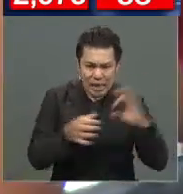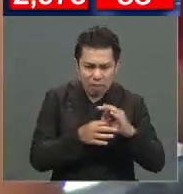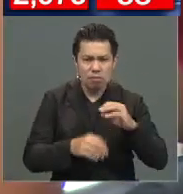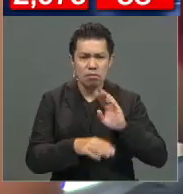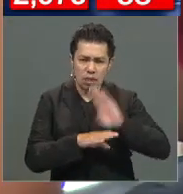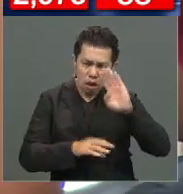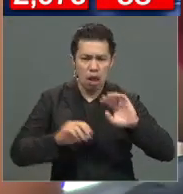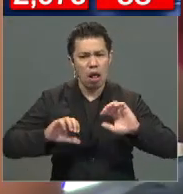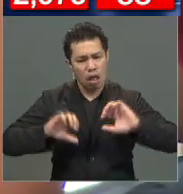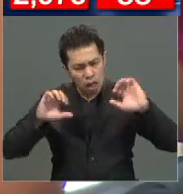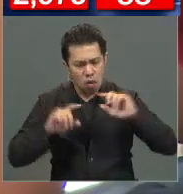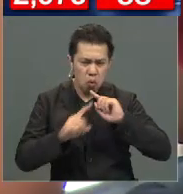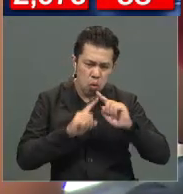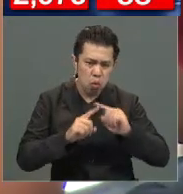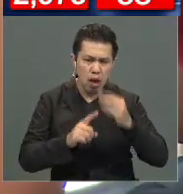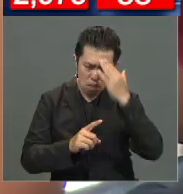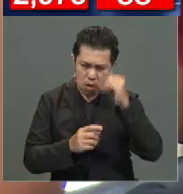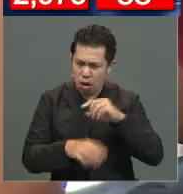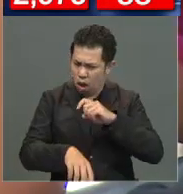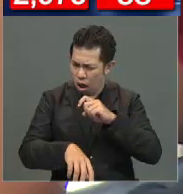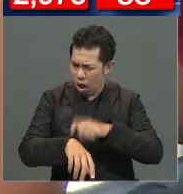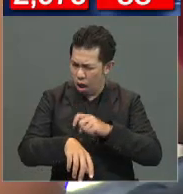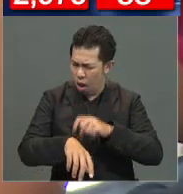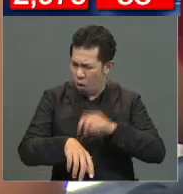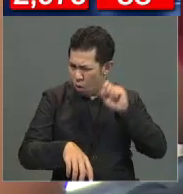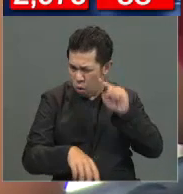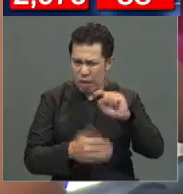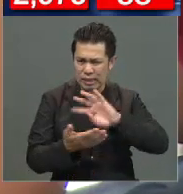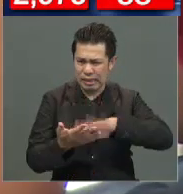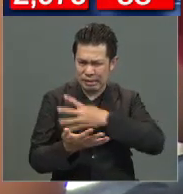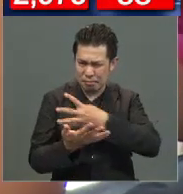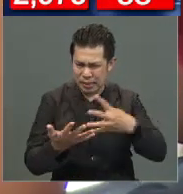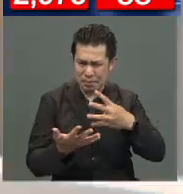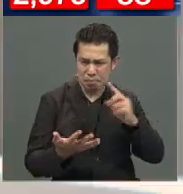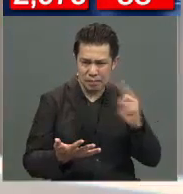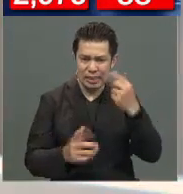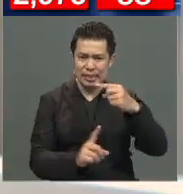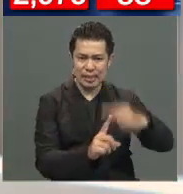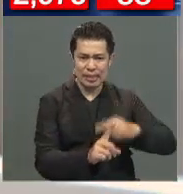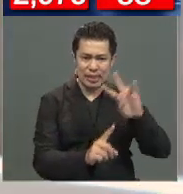ฐและเอกชนเร่งออกมาตรการให้ได้ในไตรมาสที่3ของปีนี้ครับ